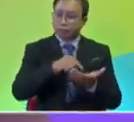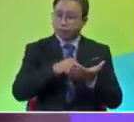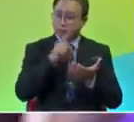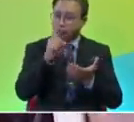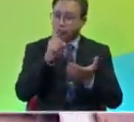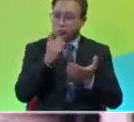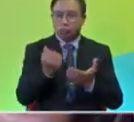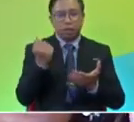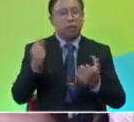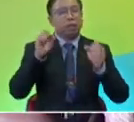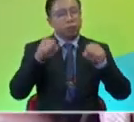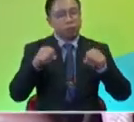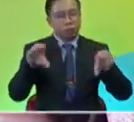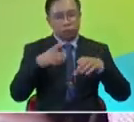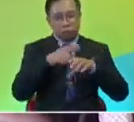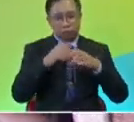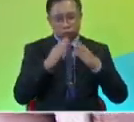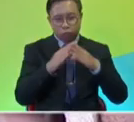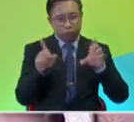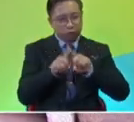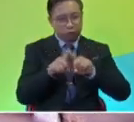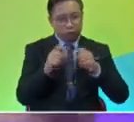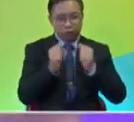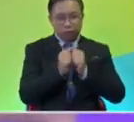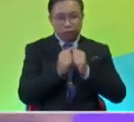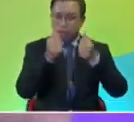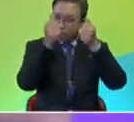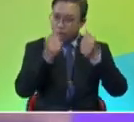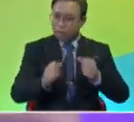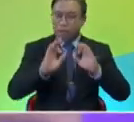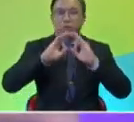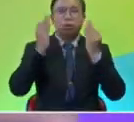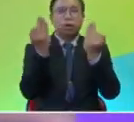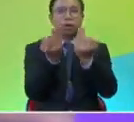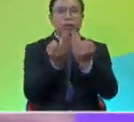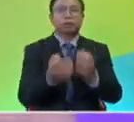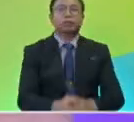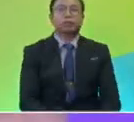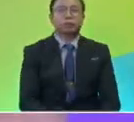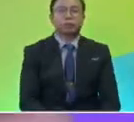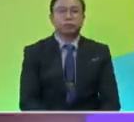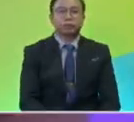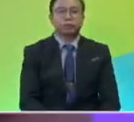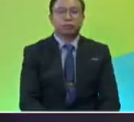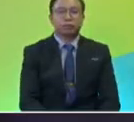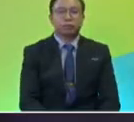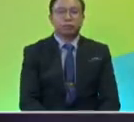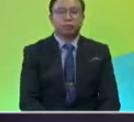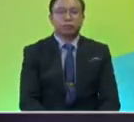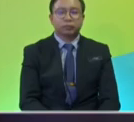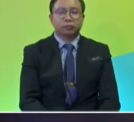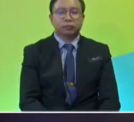improvisasi yang kita boleh buat dekat rumah bersama-sama dengan ahli keluarga Oke kita tipkan